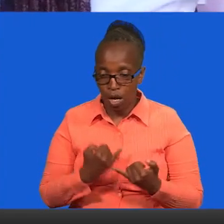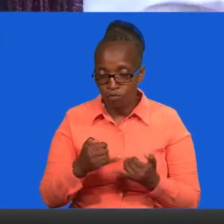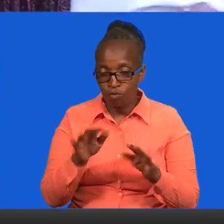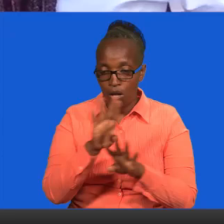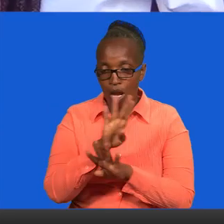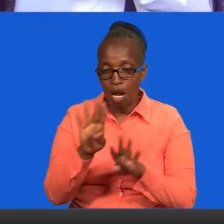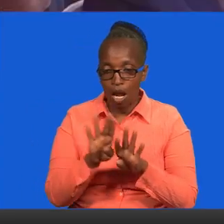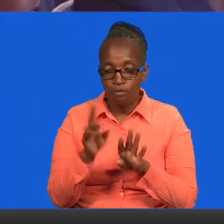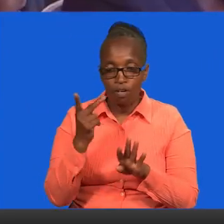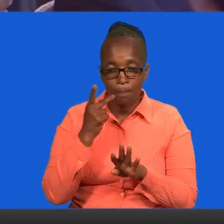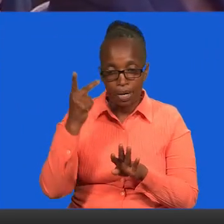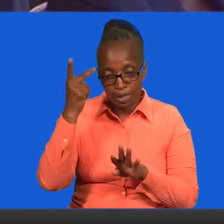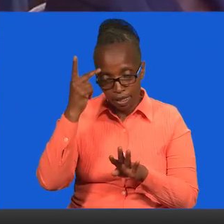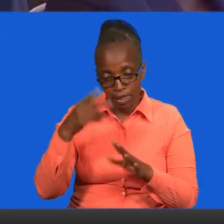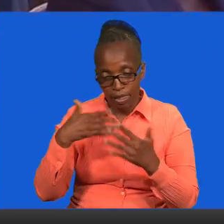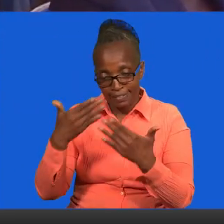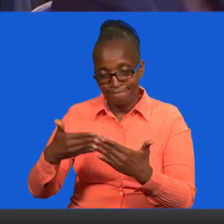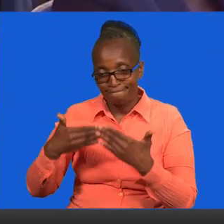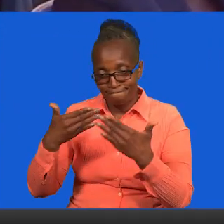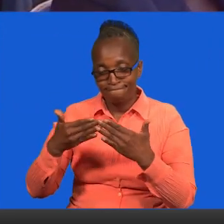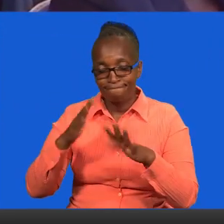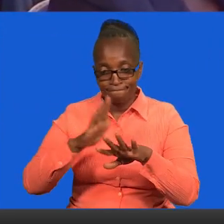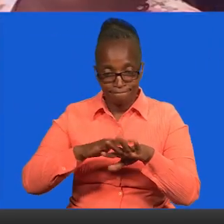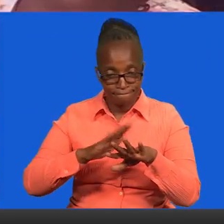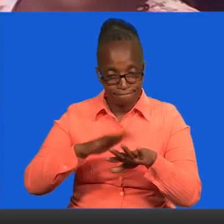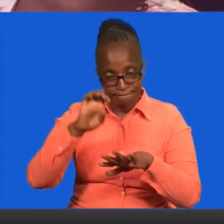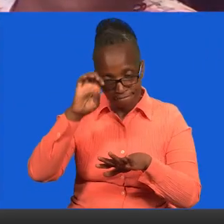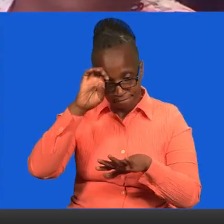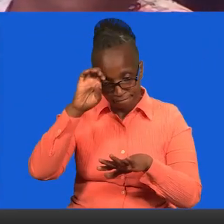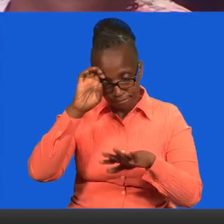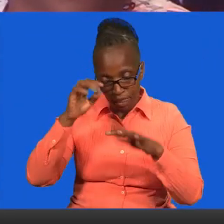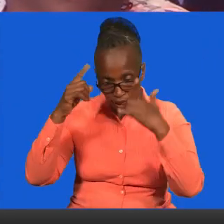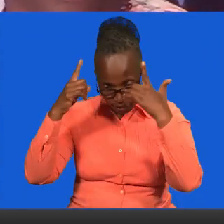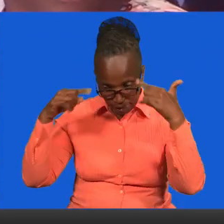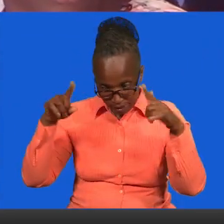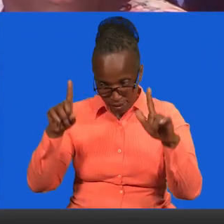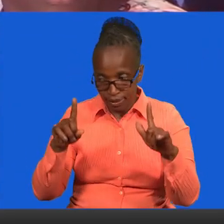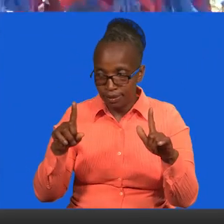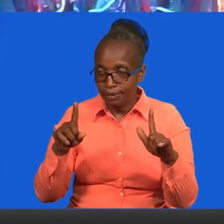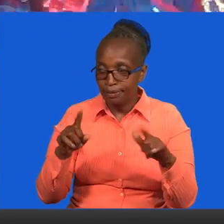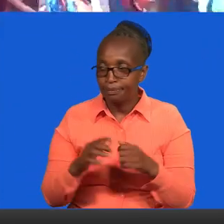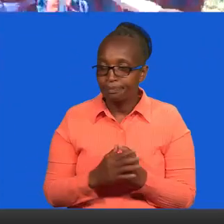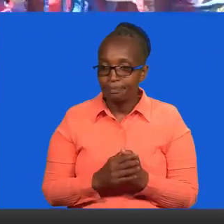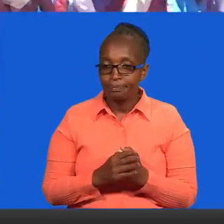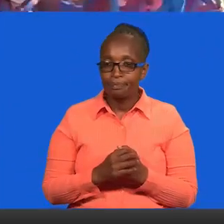Ni furaha ya kila mzazi kumpa mtoto wake masomo bora na kufunzu katika mitihani yake.